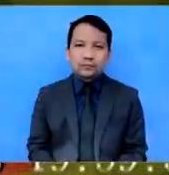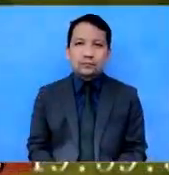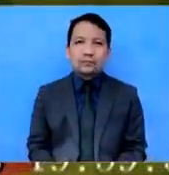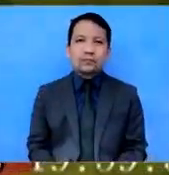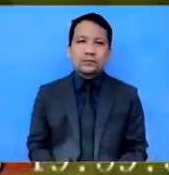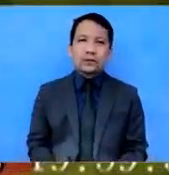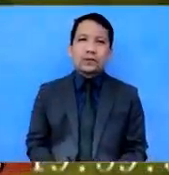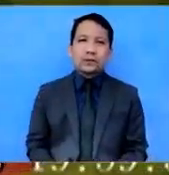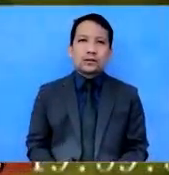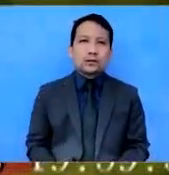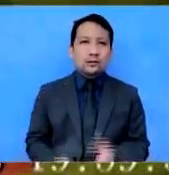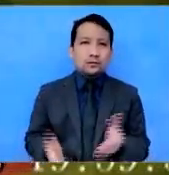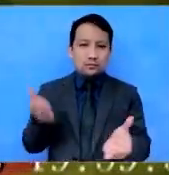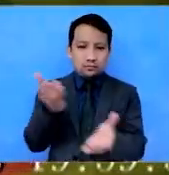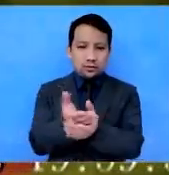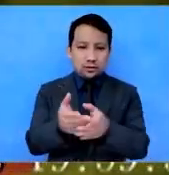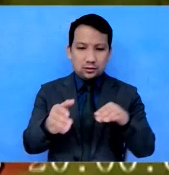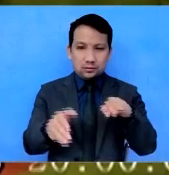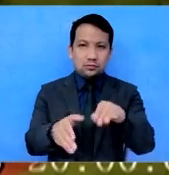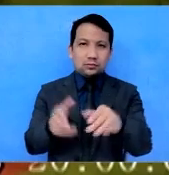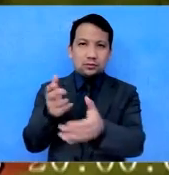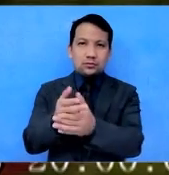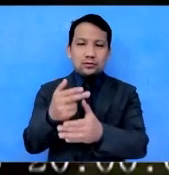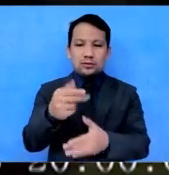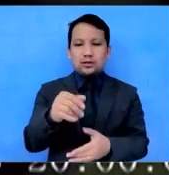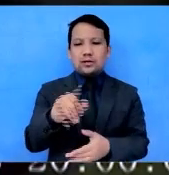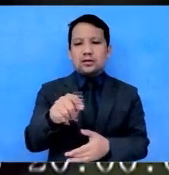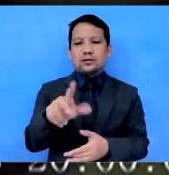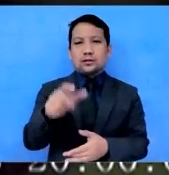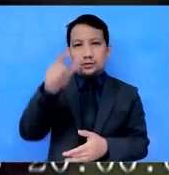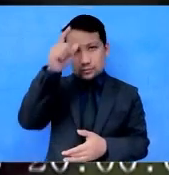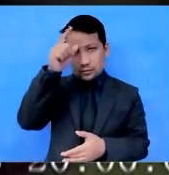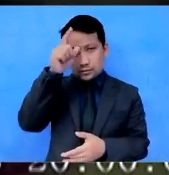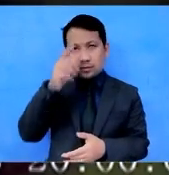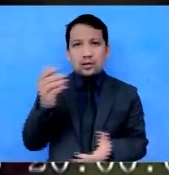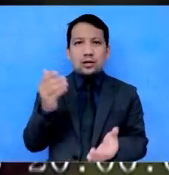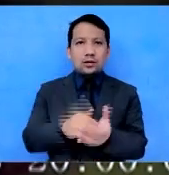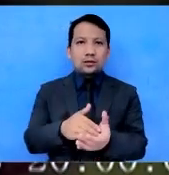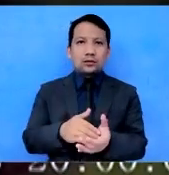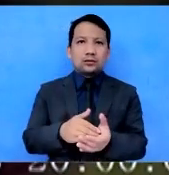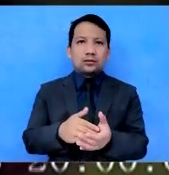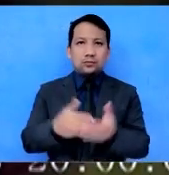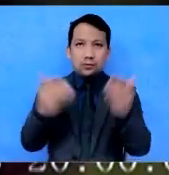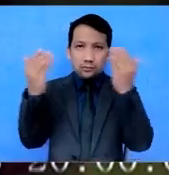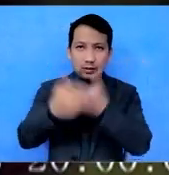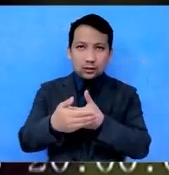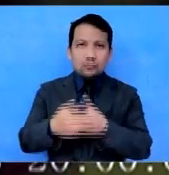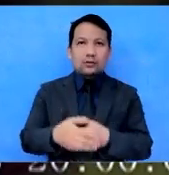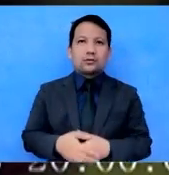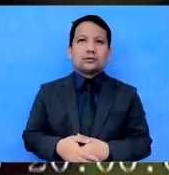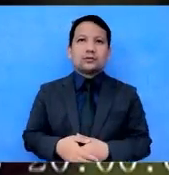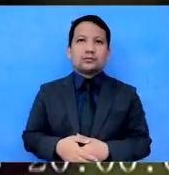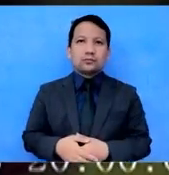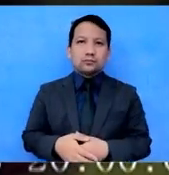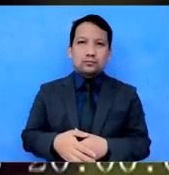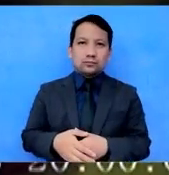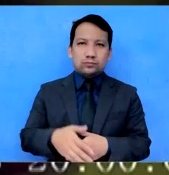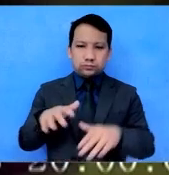Nakahinto lang ang mga sasakyang ito sa Hatay, Turkey nang bigla na lang magdilim ang paligid. At ilang sandali